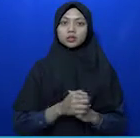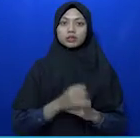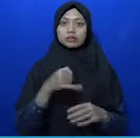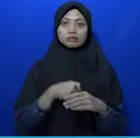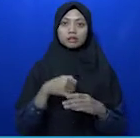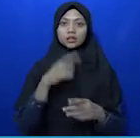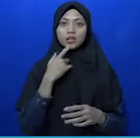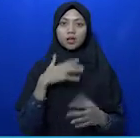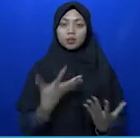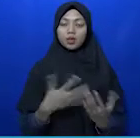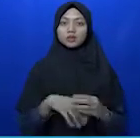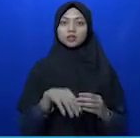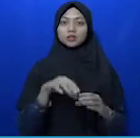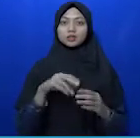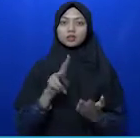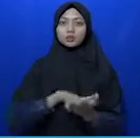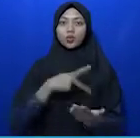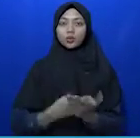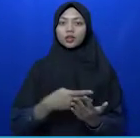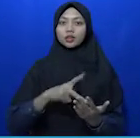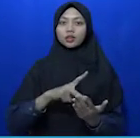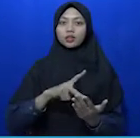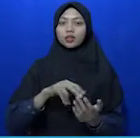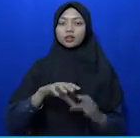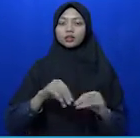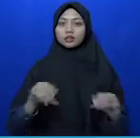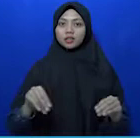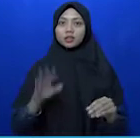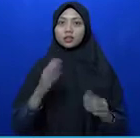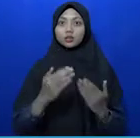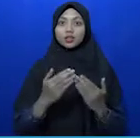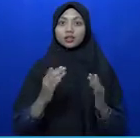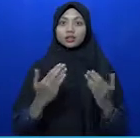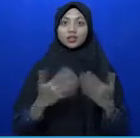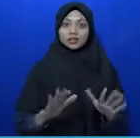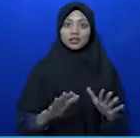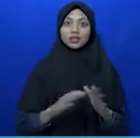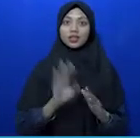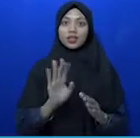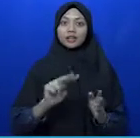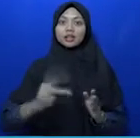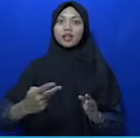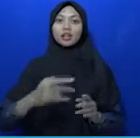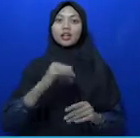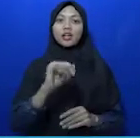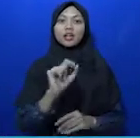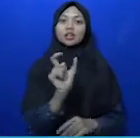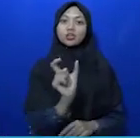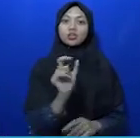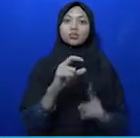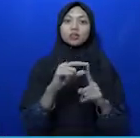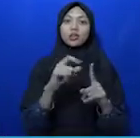menyampaikan bahwa kontrak karya ya apabila nanti selesai itu akan berbentuk IPK. Ada nanti kronologisnya.